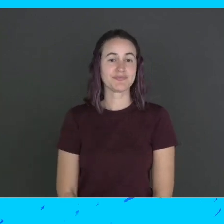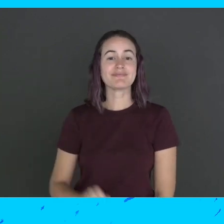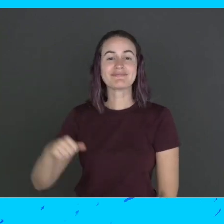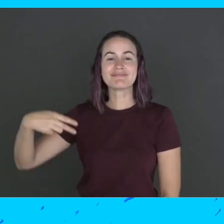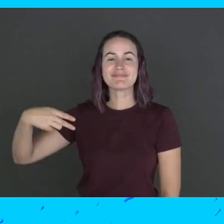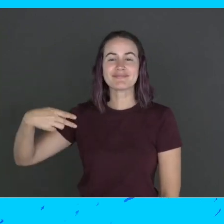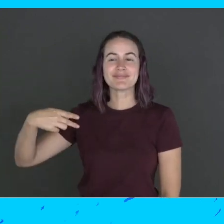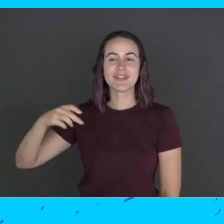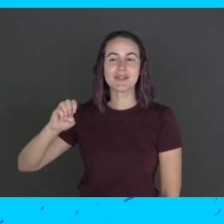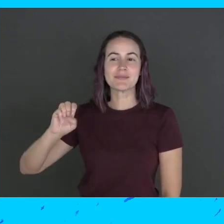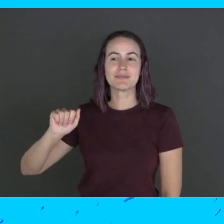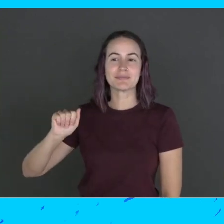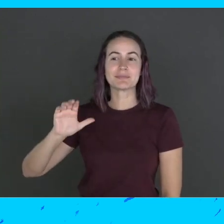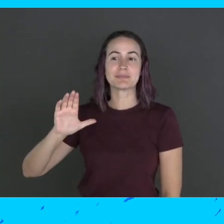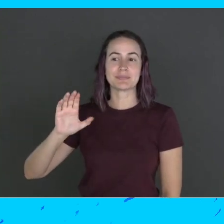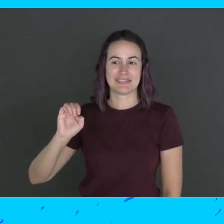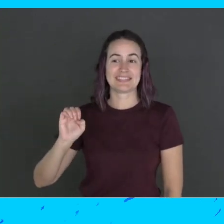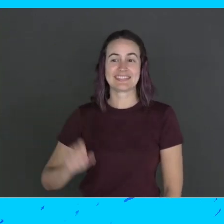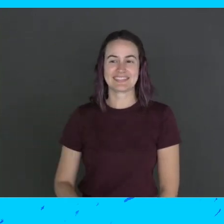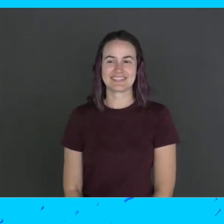Peace.